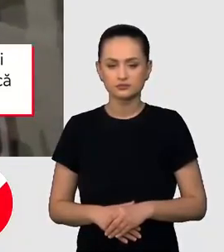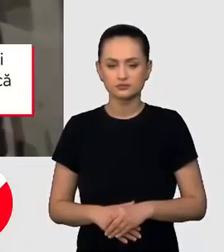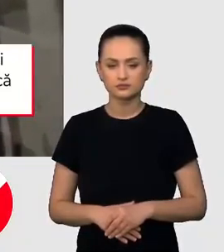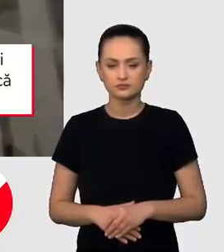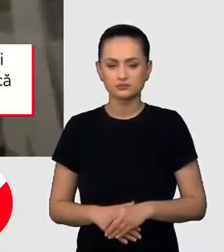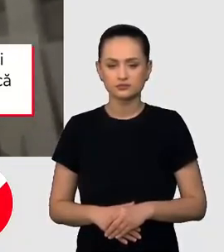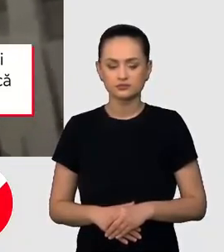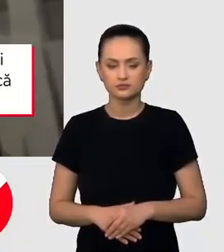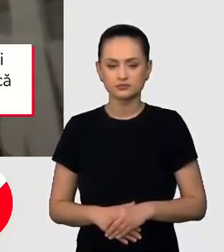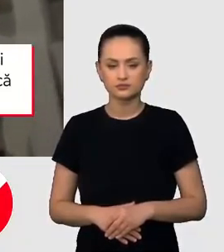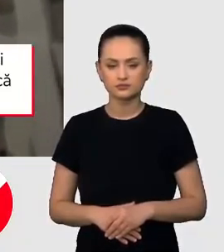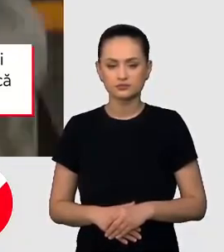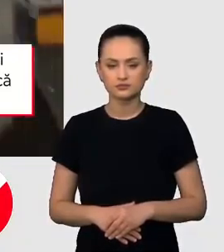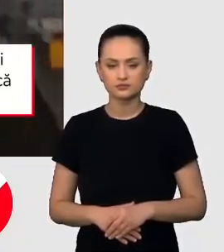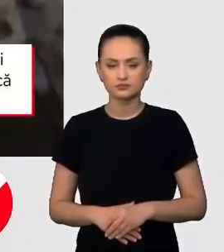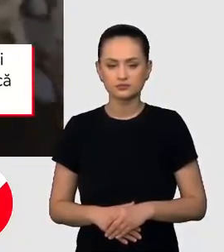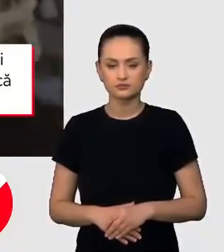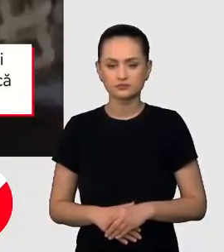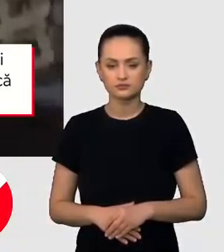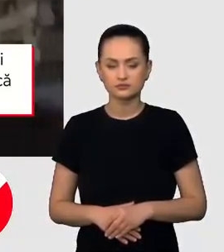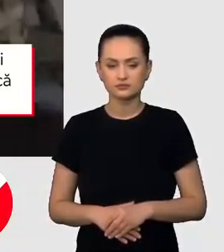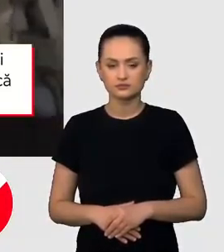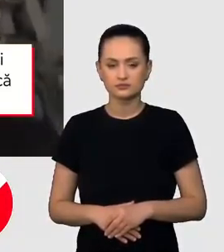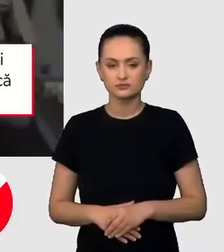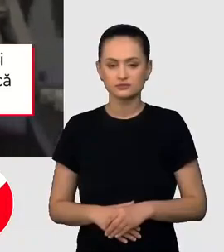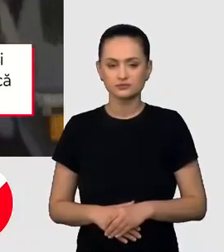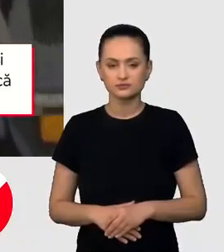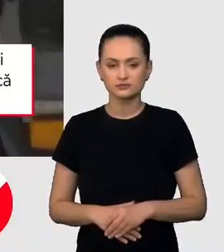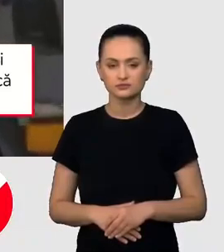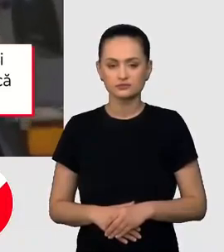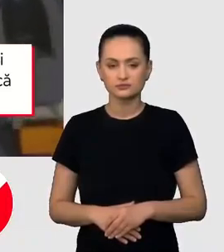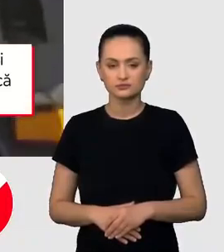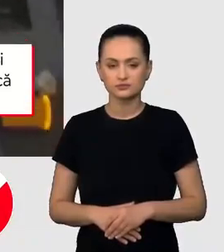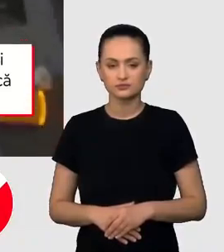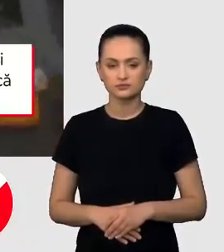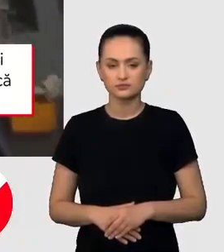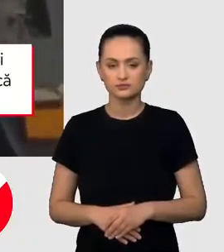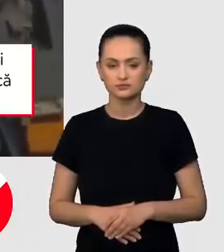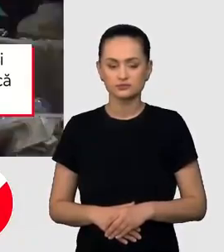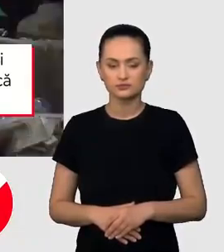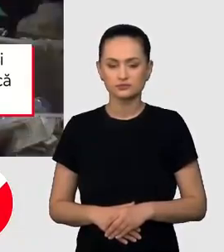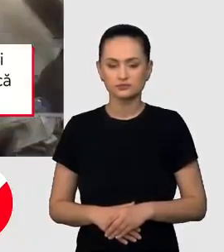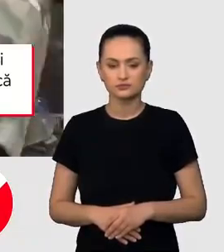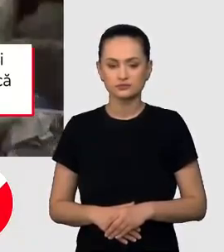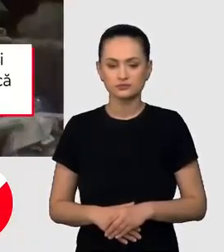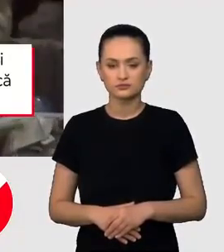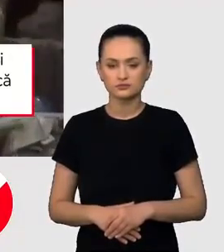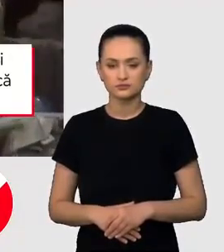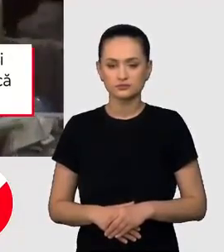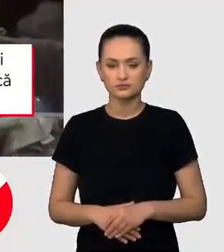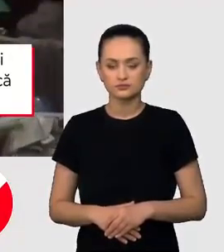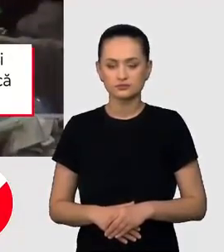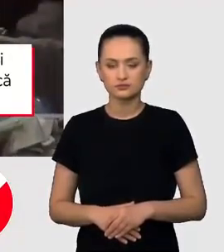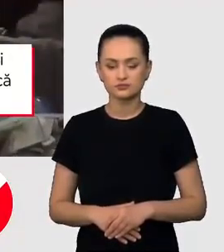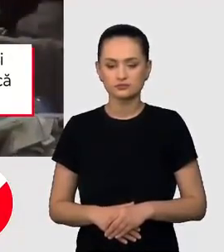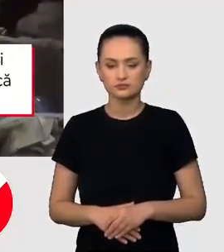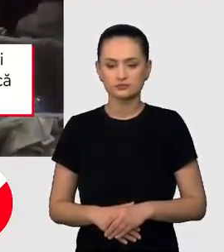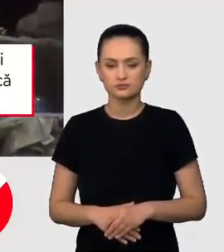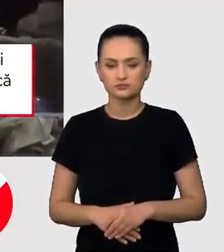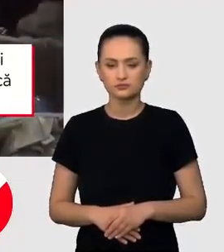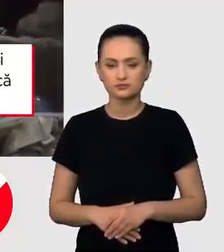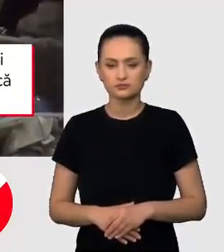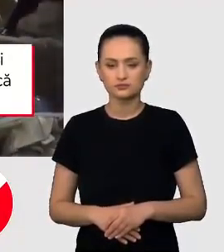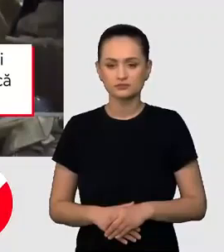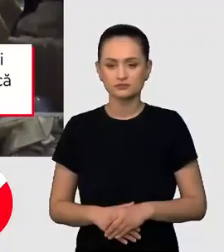orientează, dacă vreți, altfel. Spun asta pentru că Finlanda a jucat un rol extrem de important, nu doar